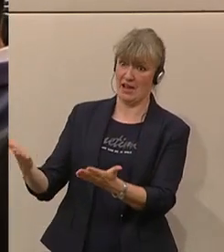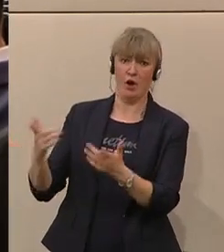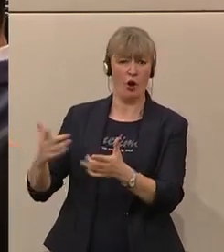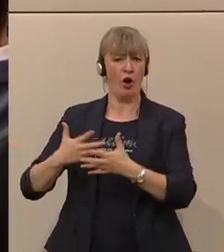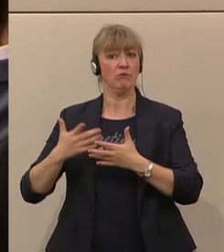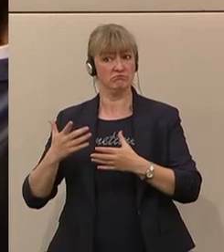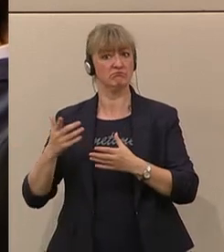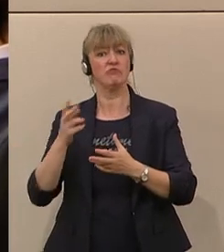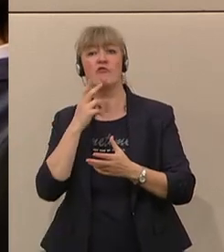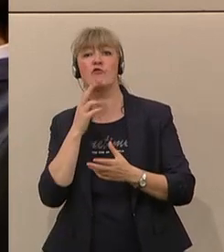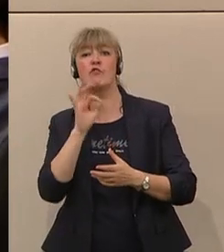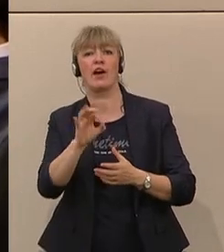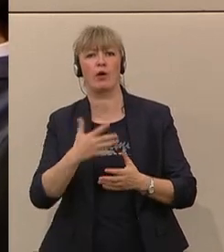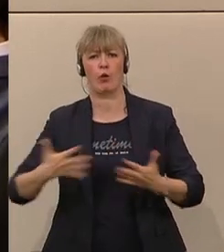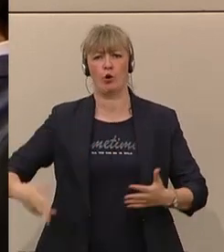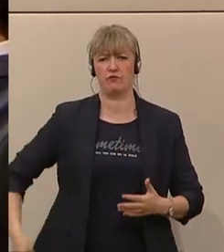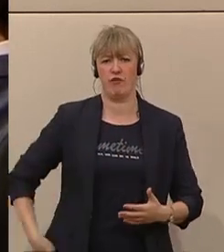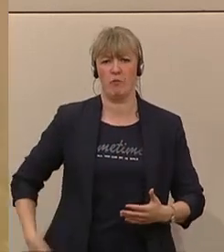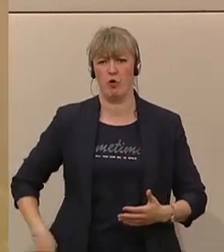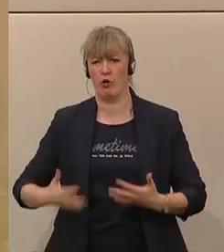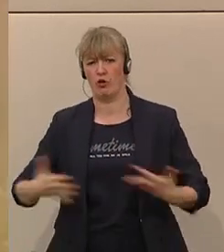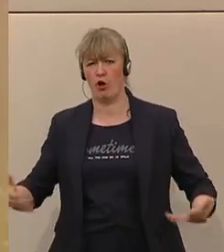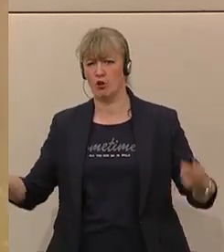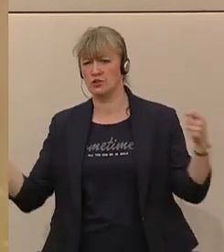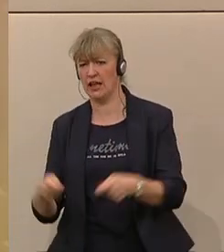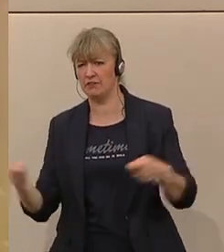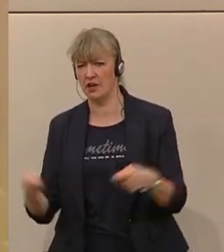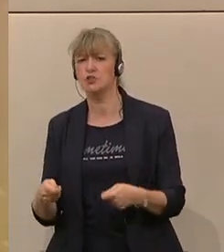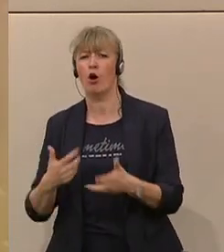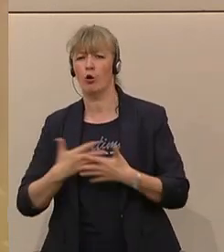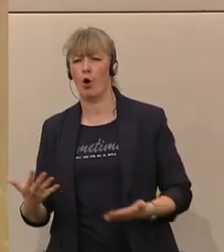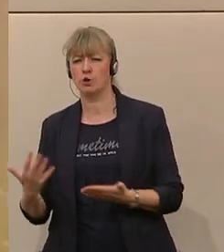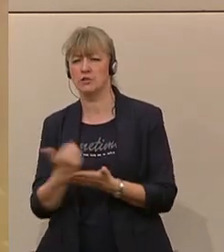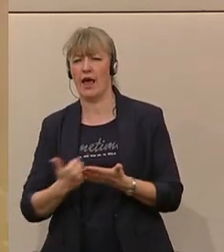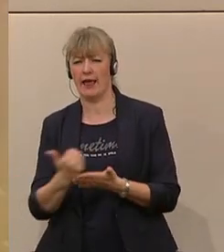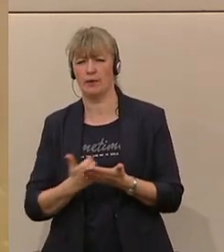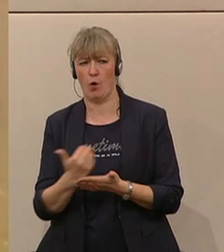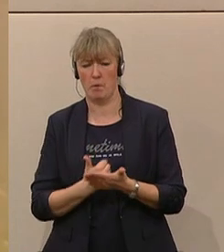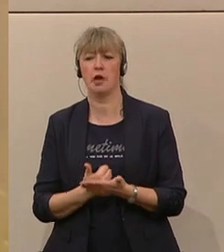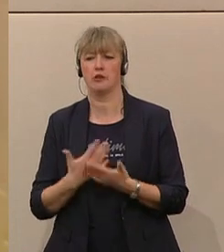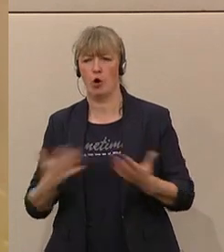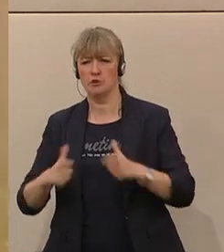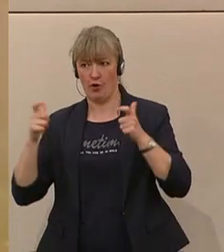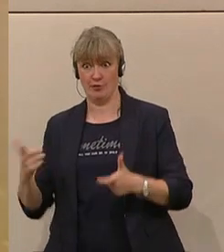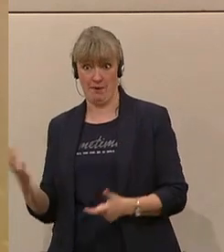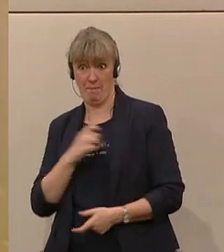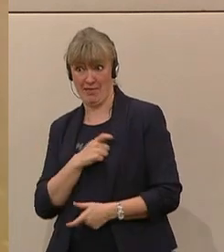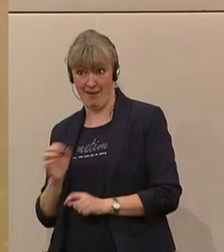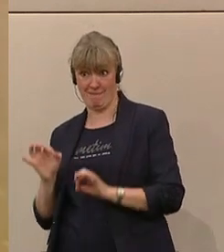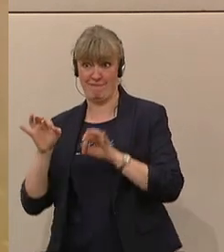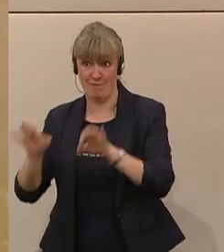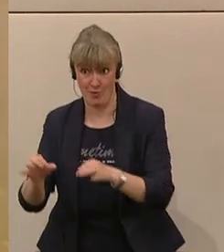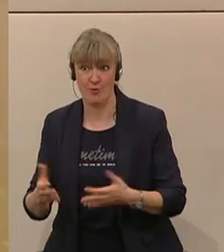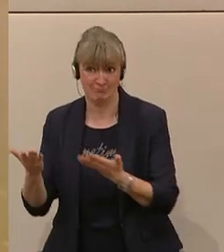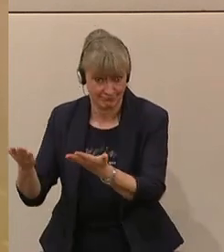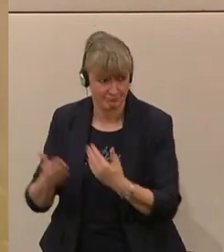großen Vermögen, der großen Investitionen, der großen Einkommen und der großen Konzerne. Und was ist mit dem